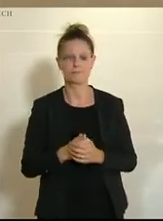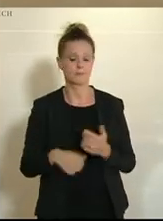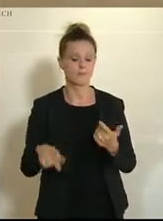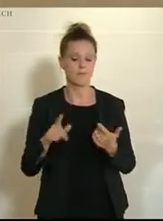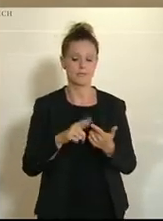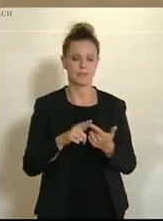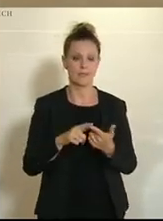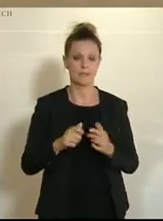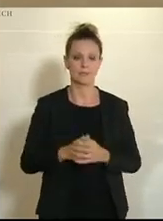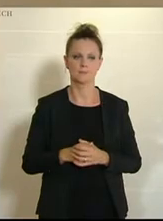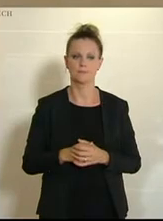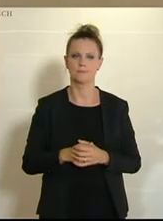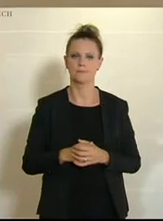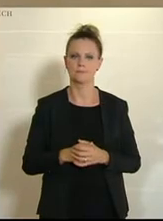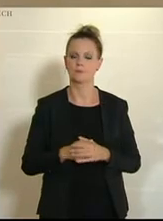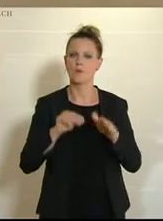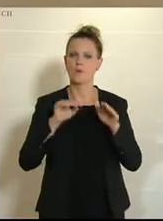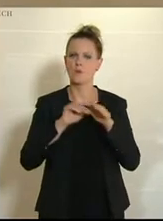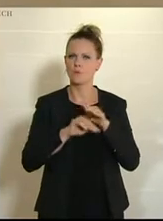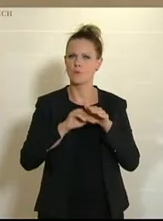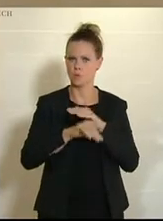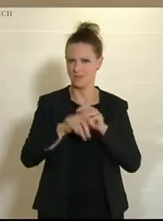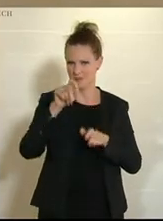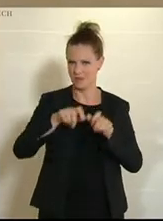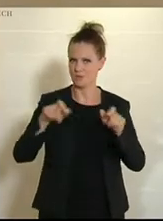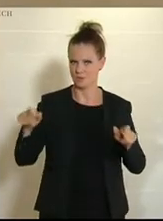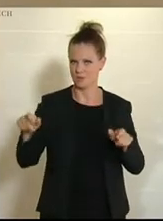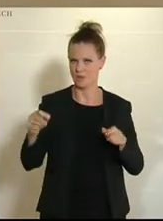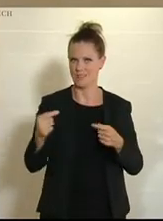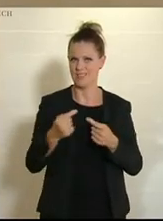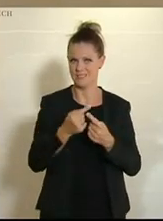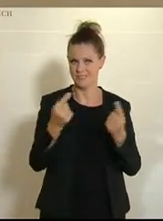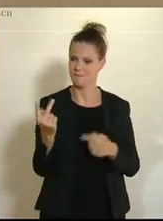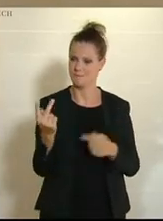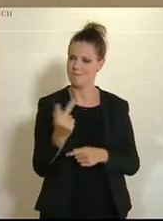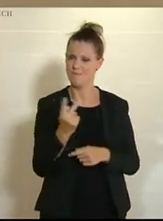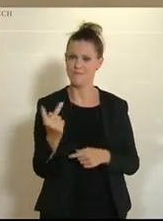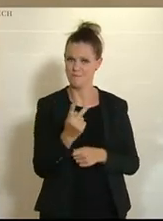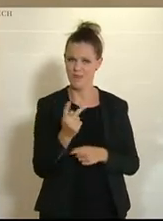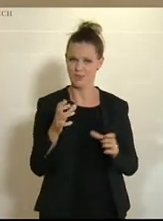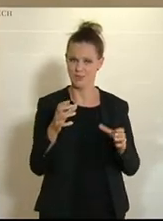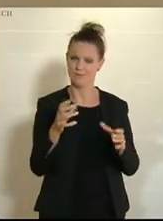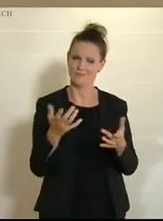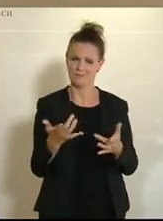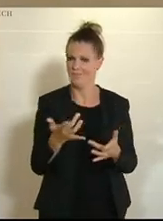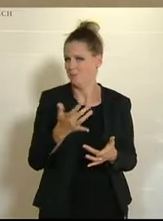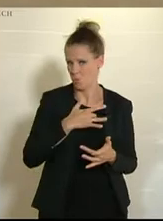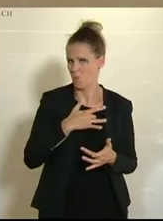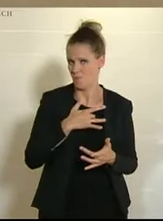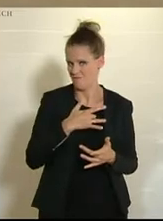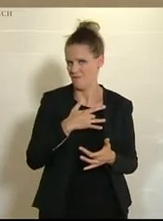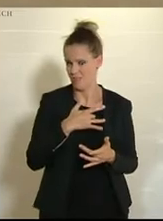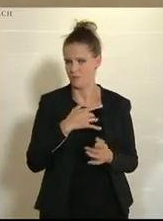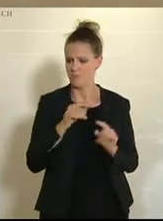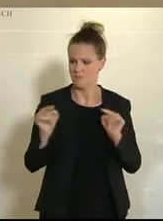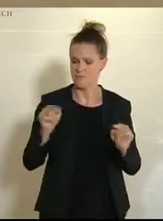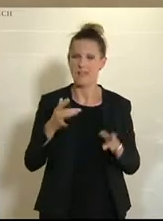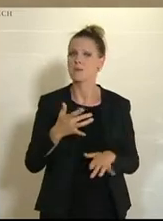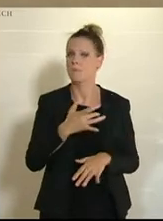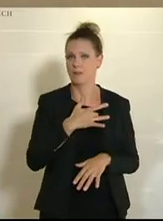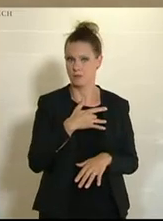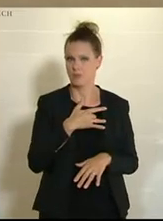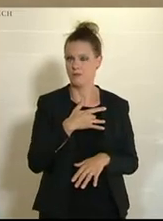2. Flüchtlinge, die aus diesen beiden betroffenen Gruppen kommen, berichten immer wieder, dass